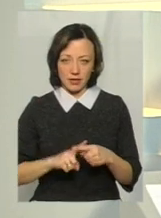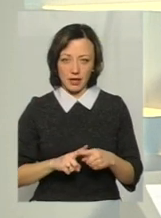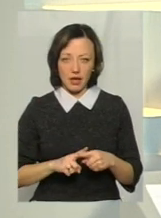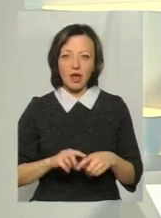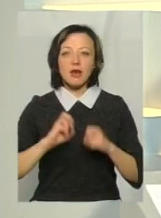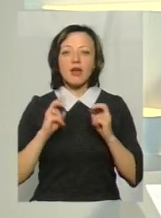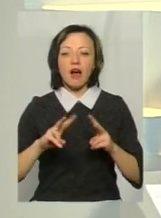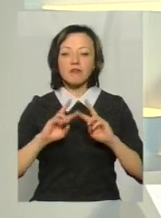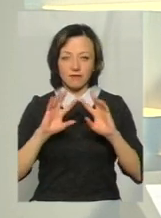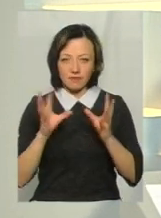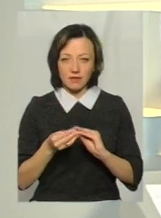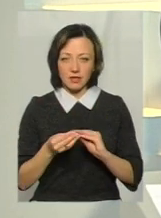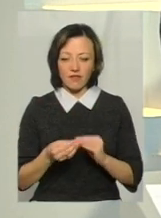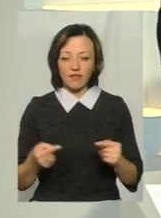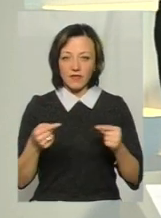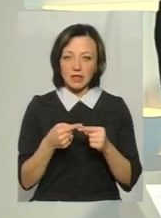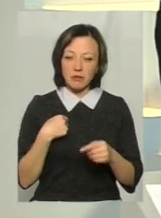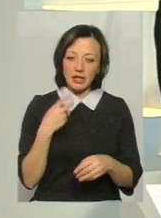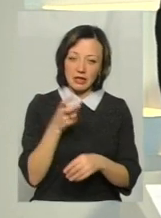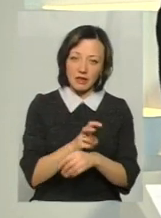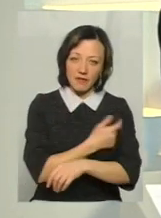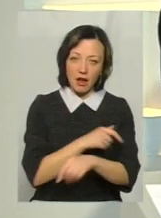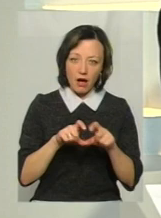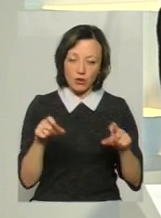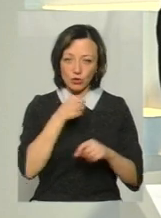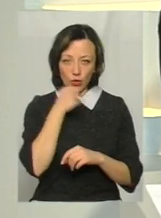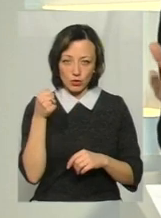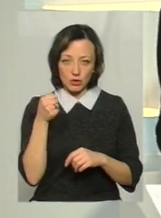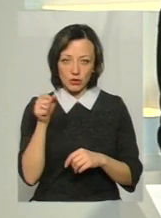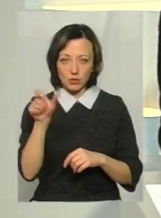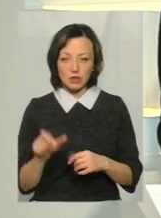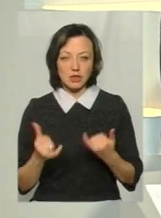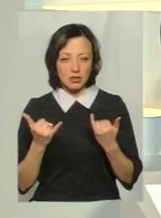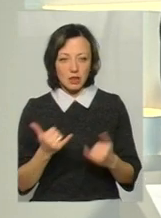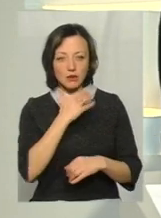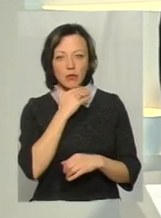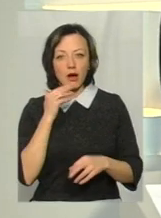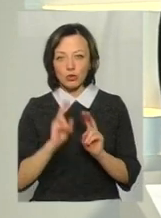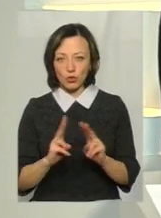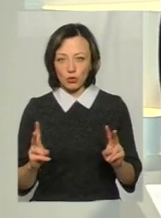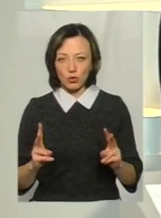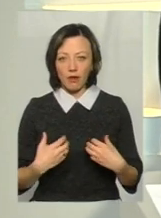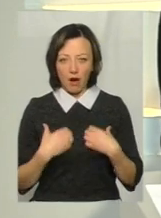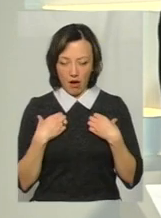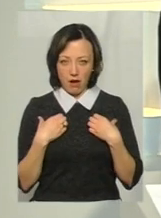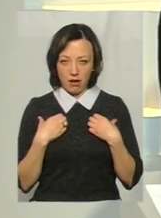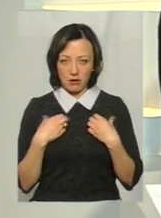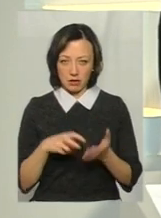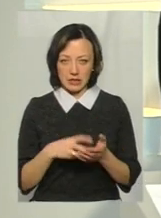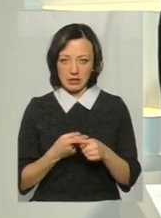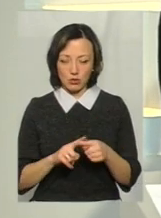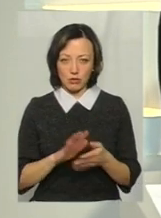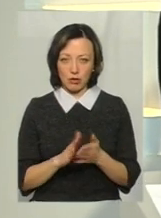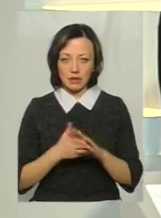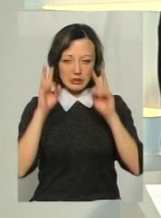як все ж таки визначити, іти мені в лікарню, от як дорослий, да, людина, тому що зараз, ну, там багато хто, ну, наляканий насправді цією ситуацією,